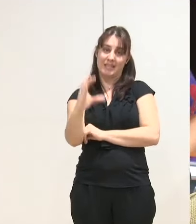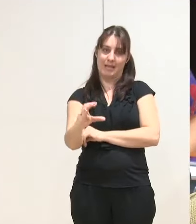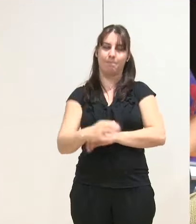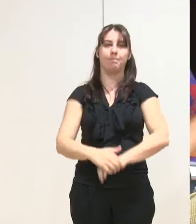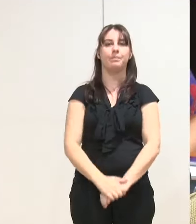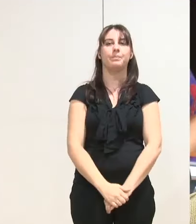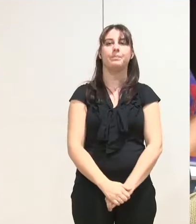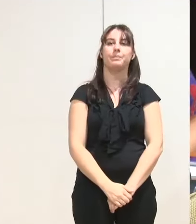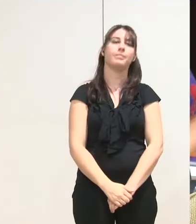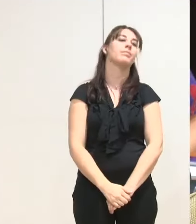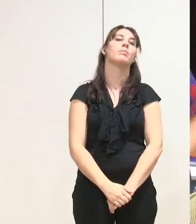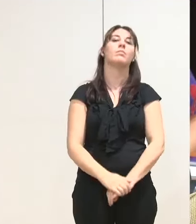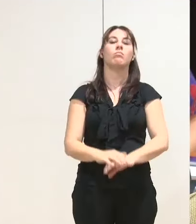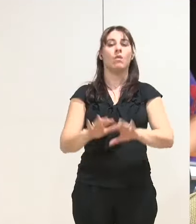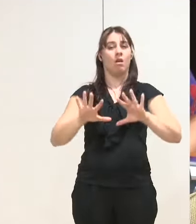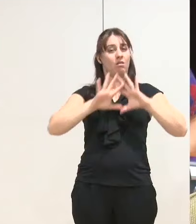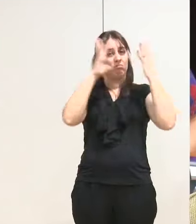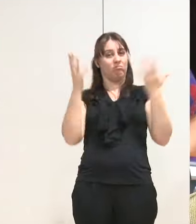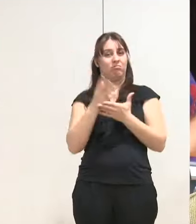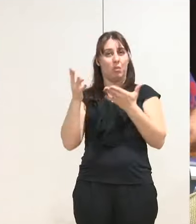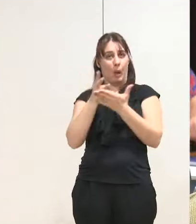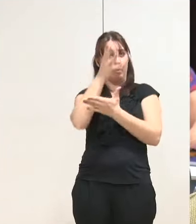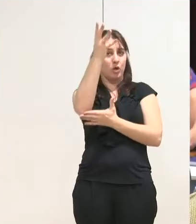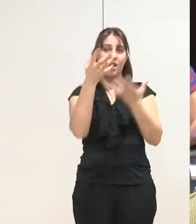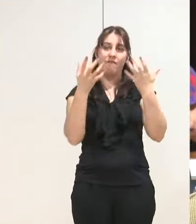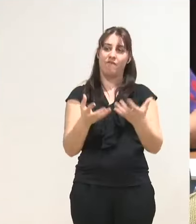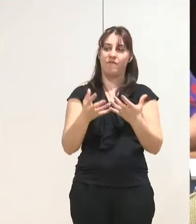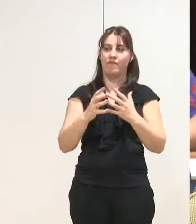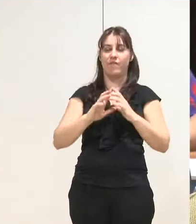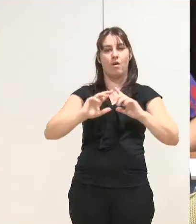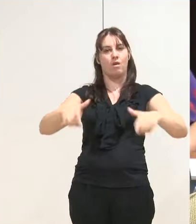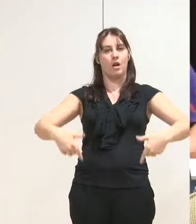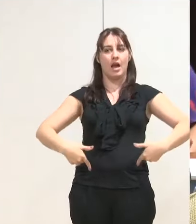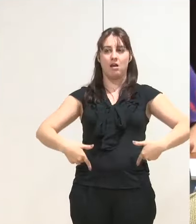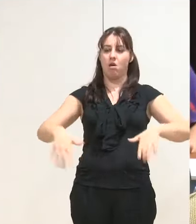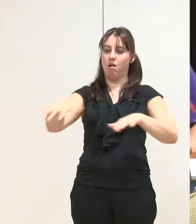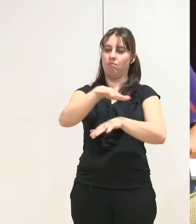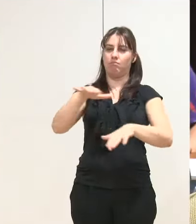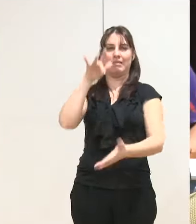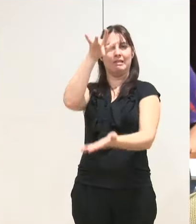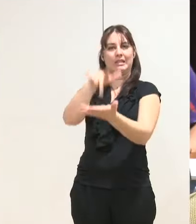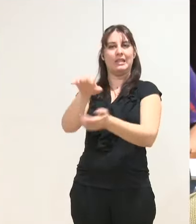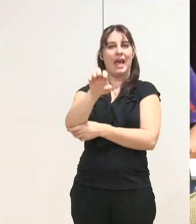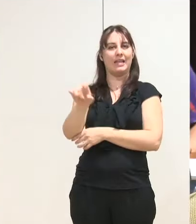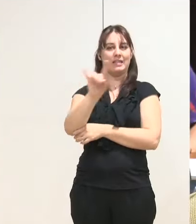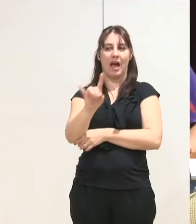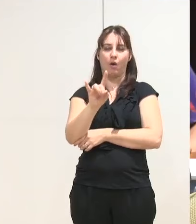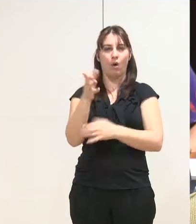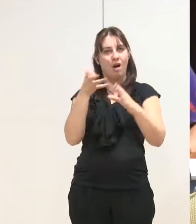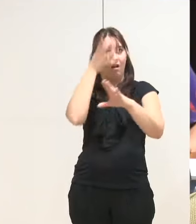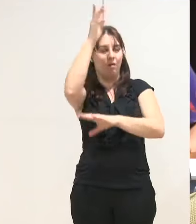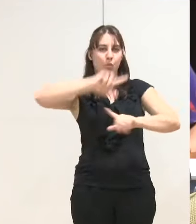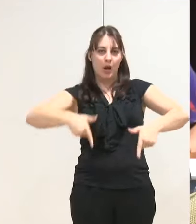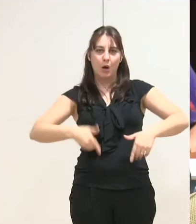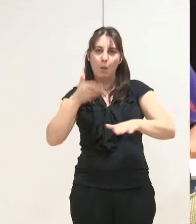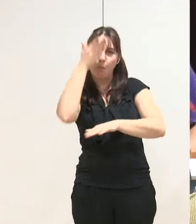TTC tout concours dans ce projet à faire de l'école du site Ernest Arux le prototype de l'école de demain tourner à la fois